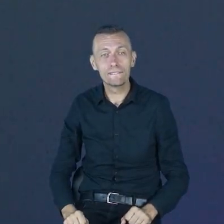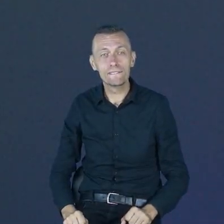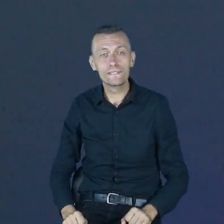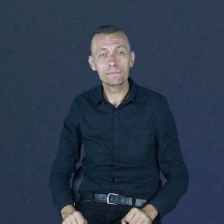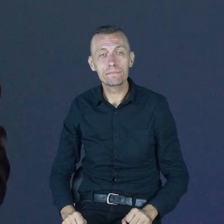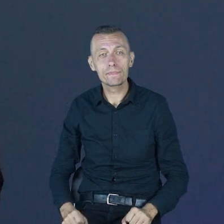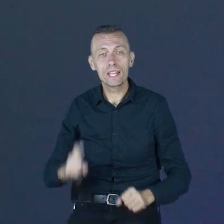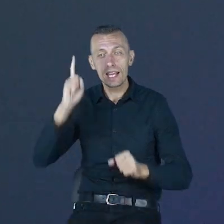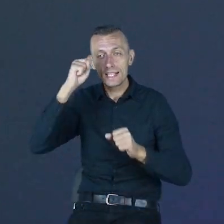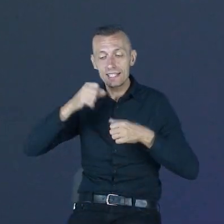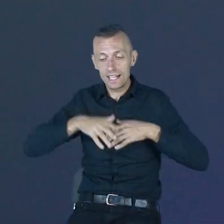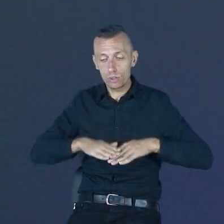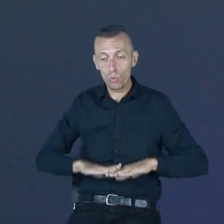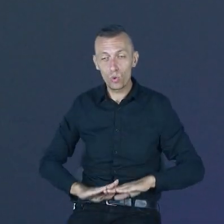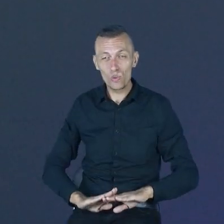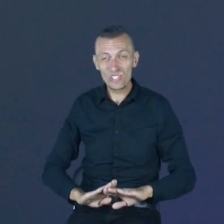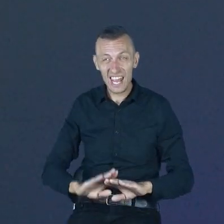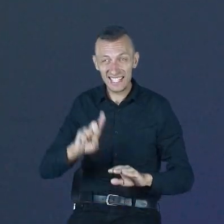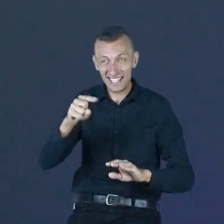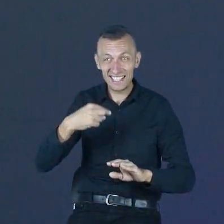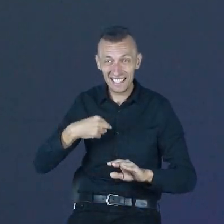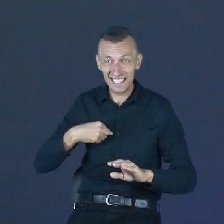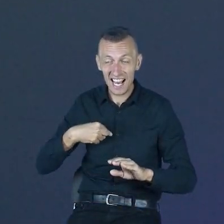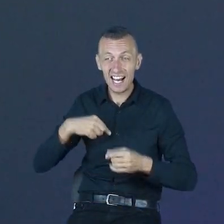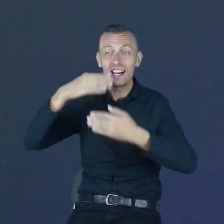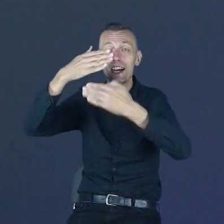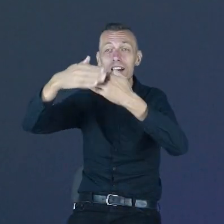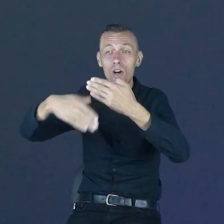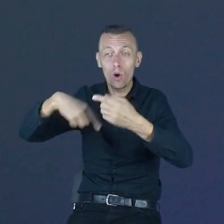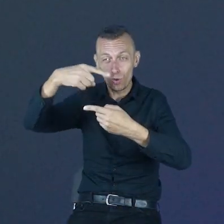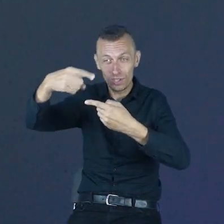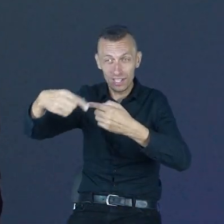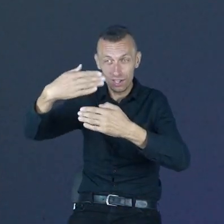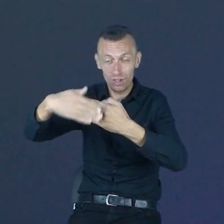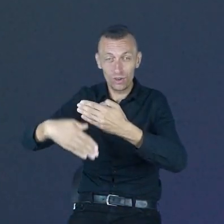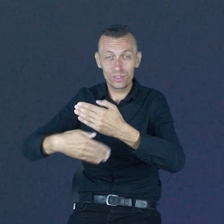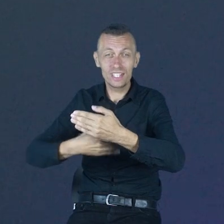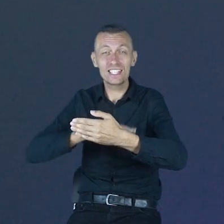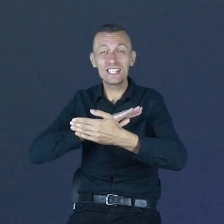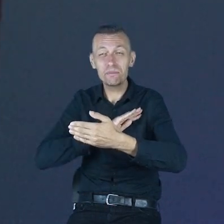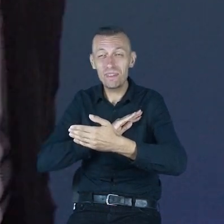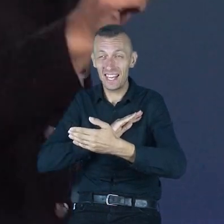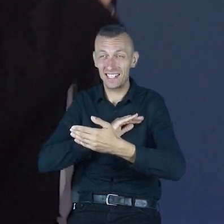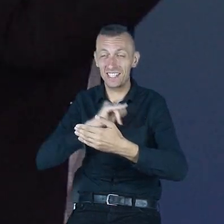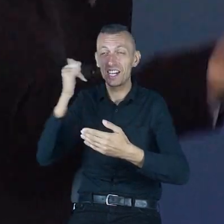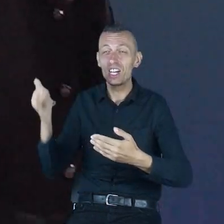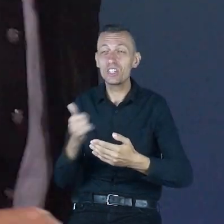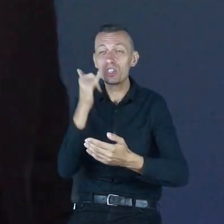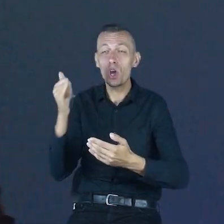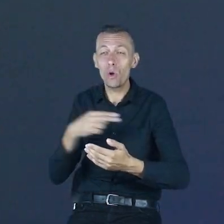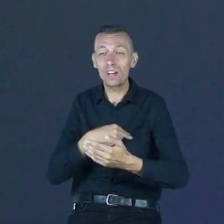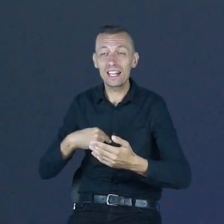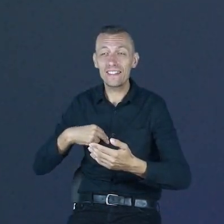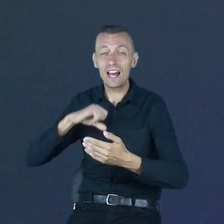poczęcia aż po grób. Od twego i mego poczęcia aż po grób. Naszym największym wrogiem jest